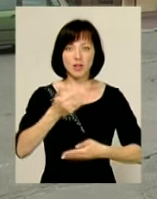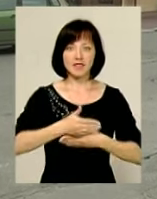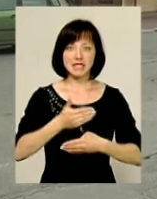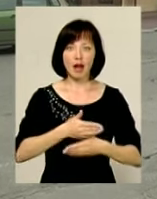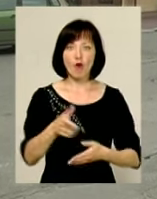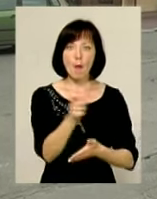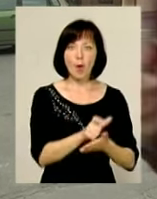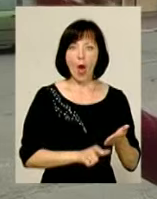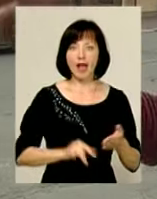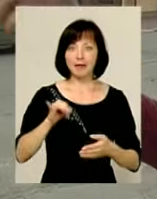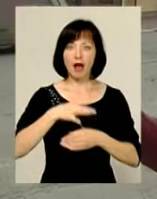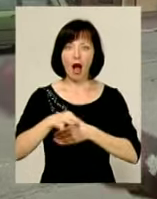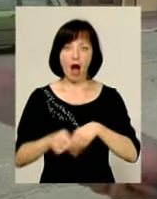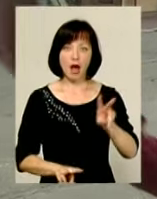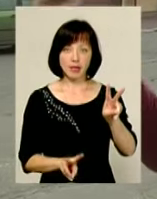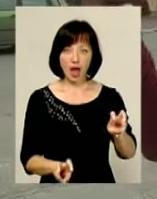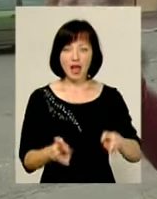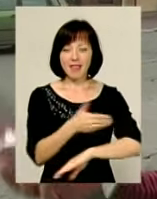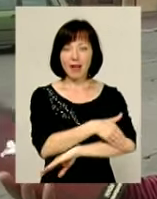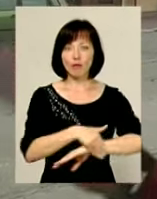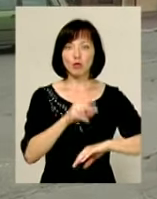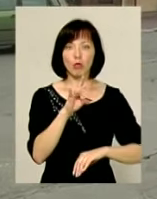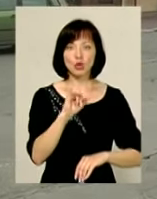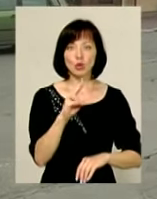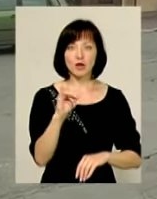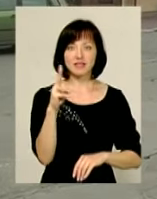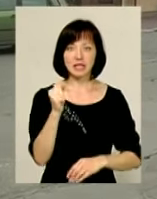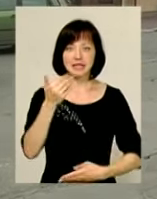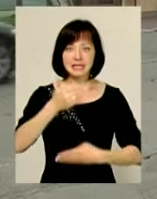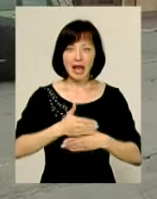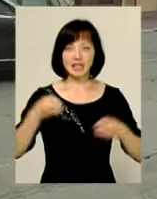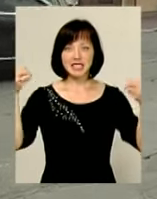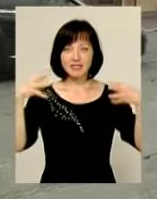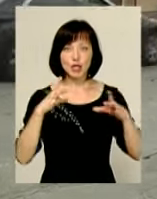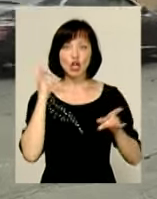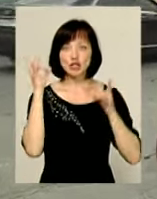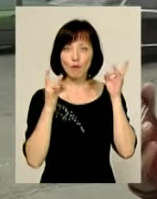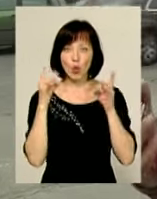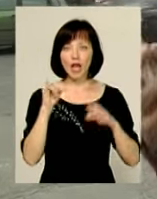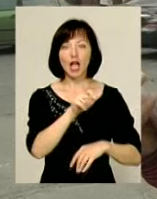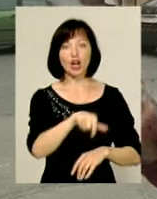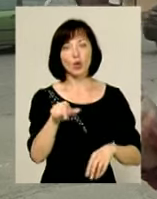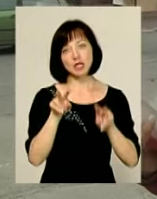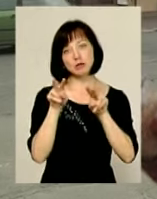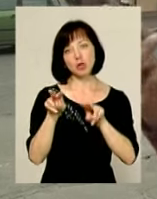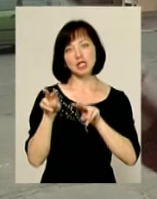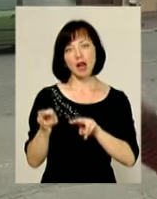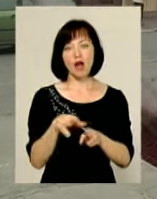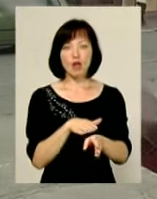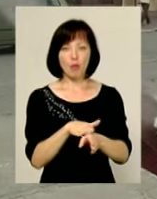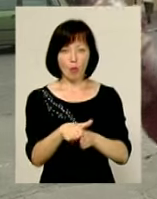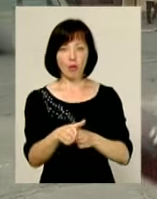кат. Це на Проскурівській сцена, світло, звук і люди спостерігають